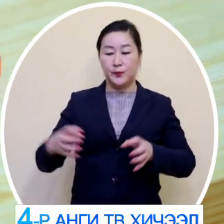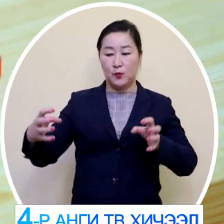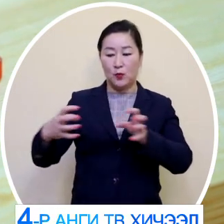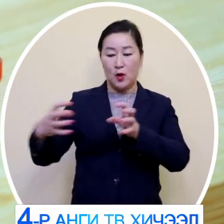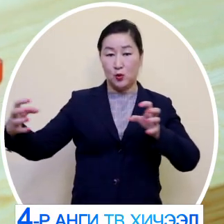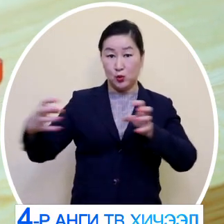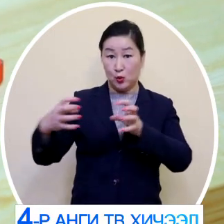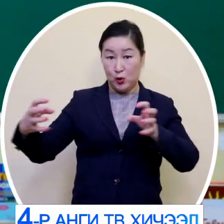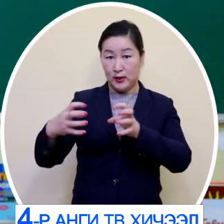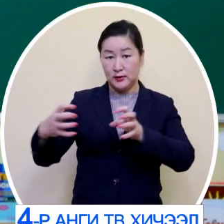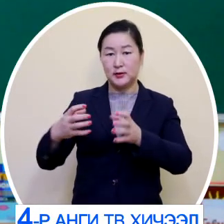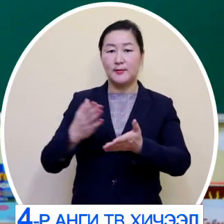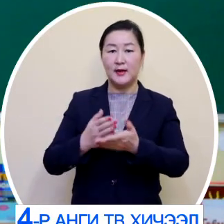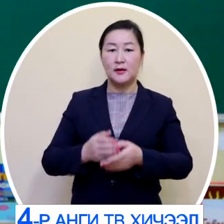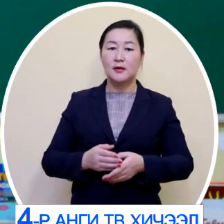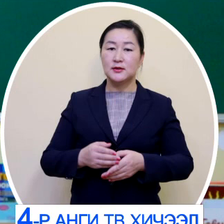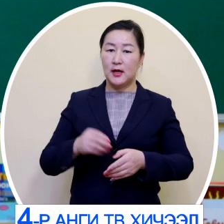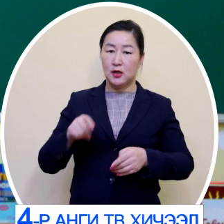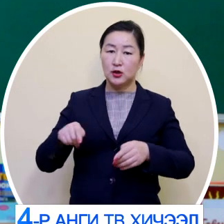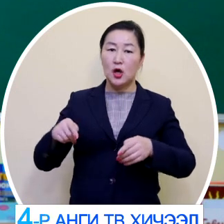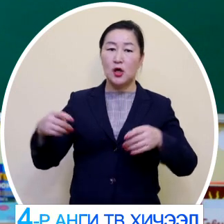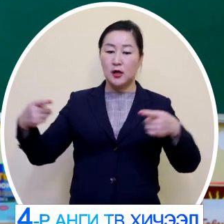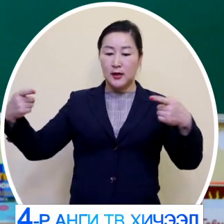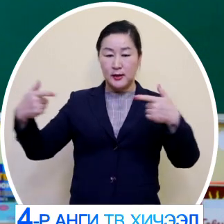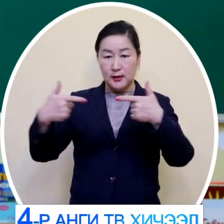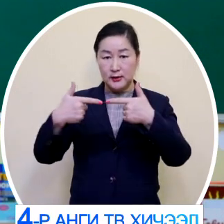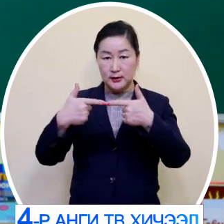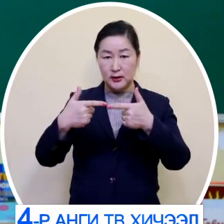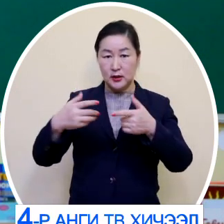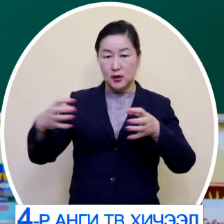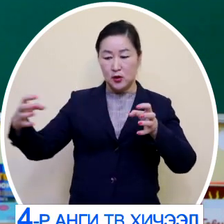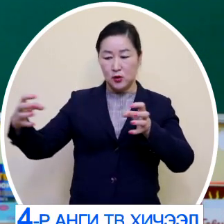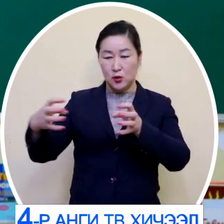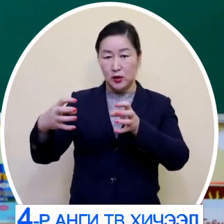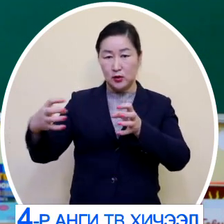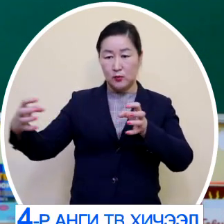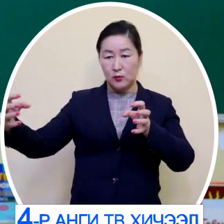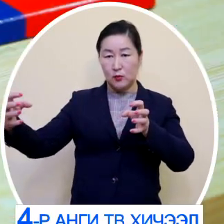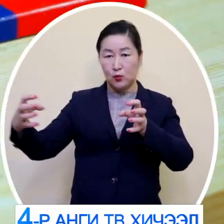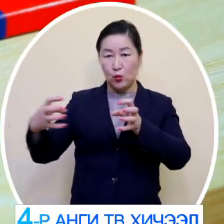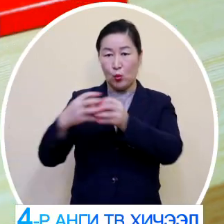За, түлхэлцэж байна, тийм үү? За, тэгвэл эсрэг туйлуудыг артуулад үзье.